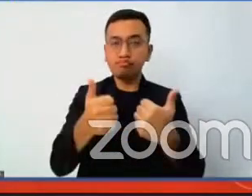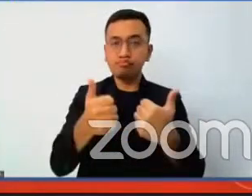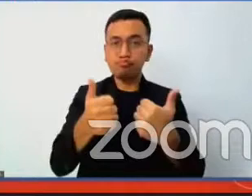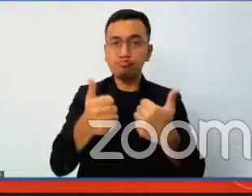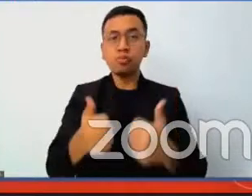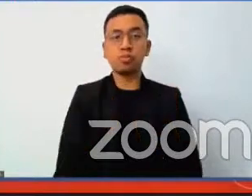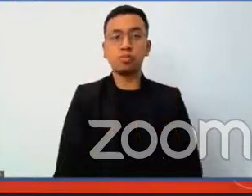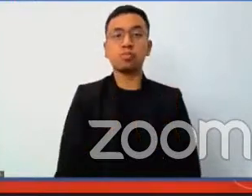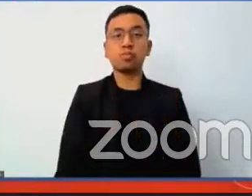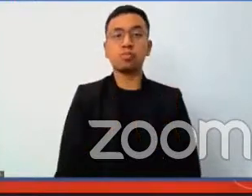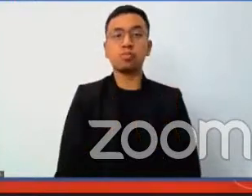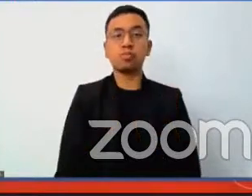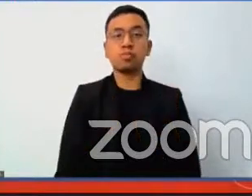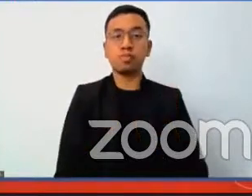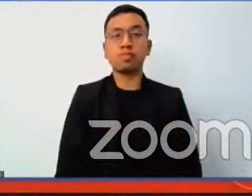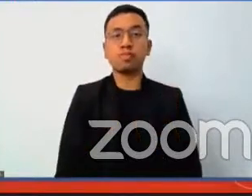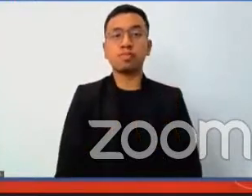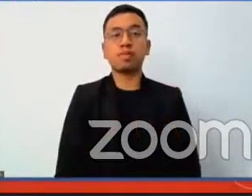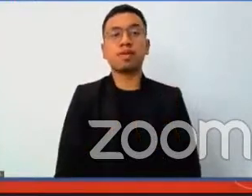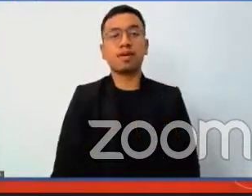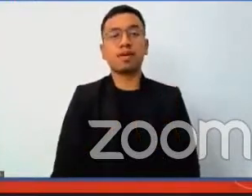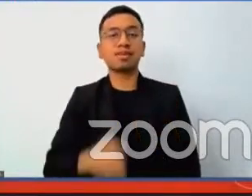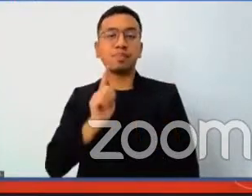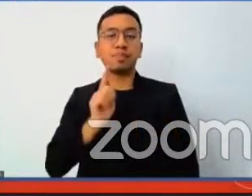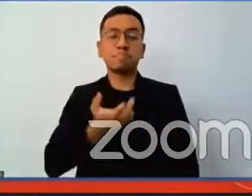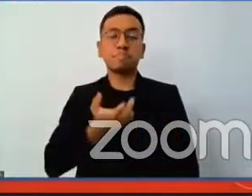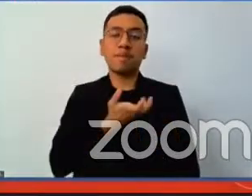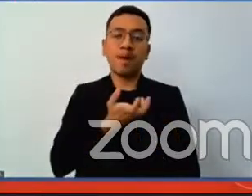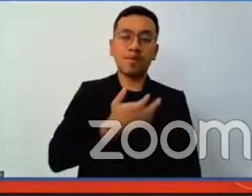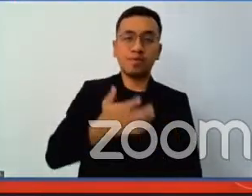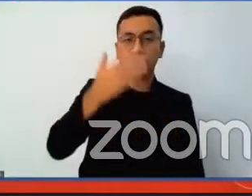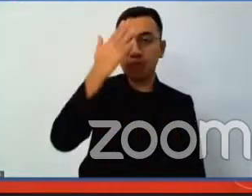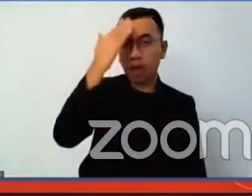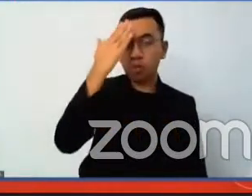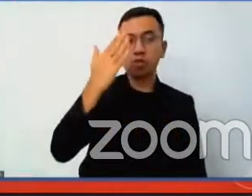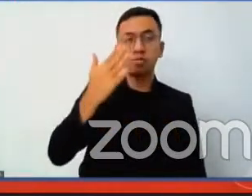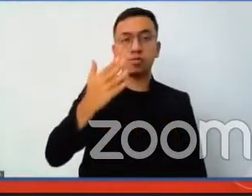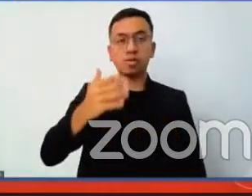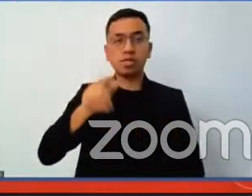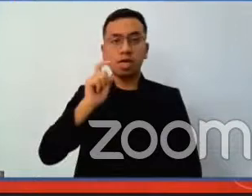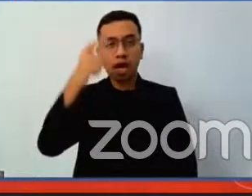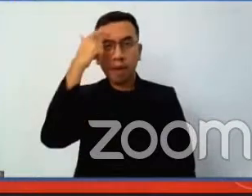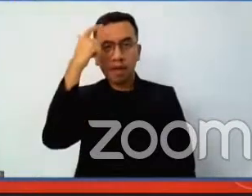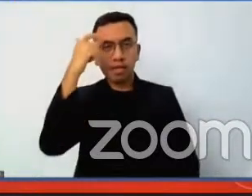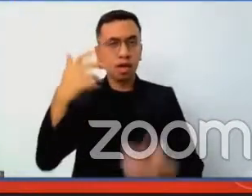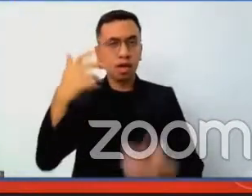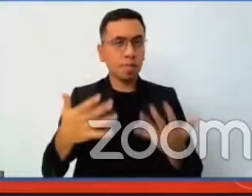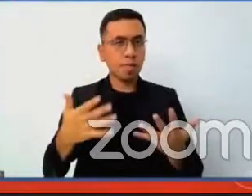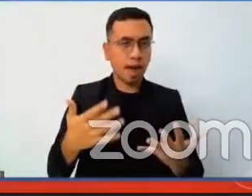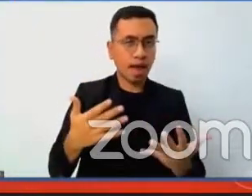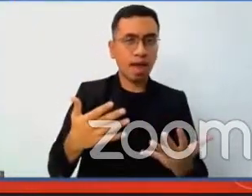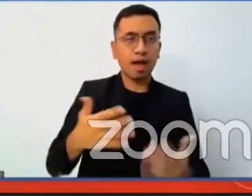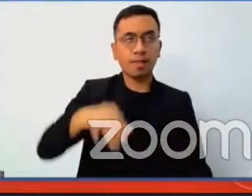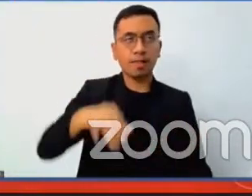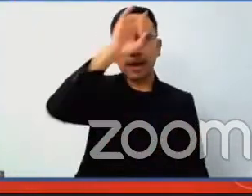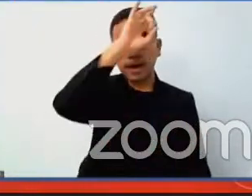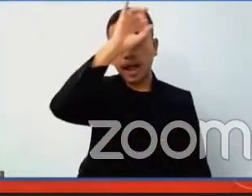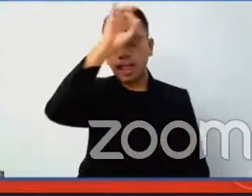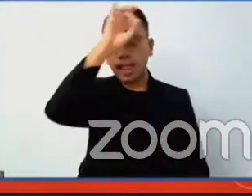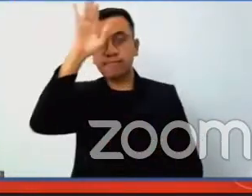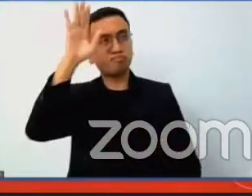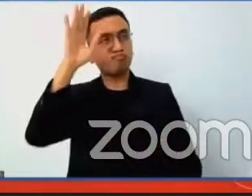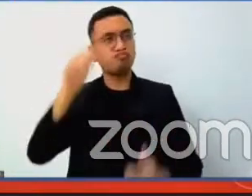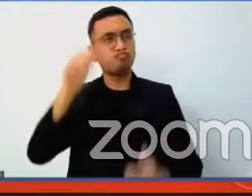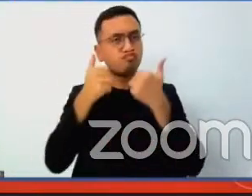yang mumpuni dalam menyiapkan strategi belajar yang dapat membangkitkan kreativitas dan inovasi